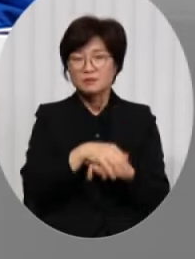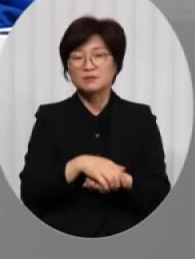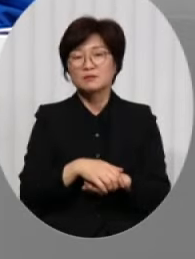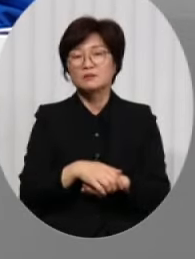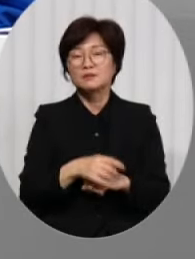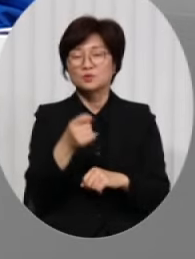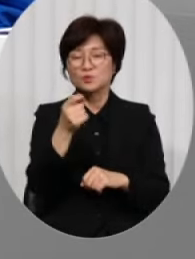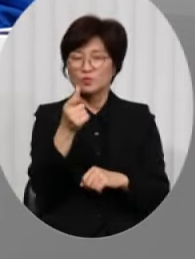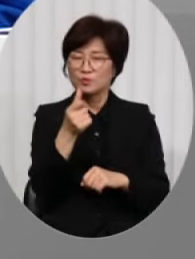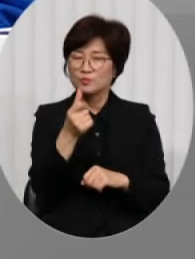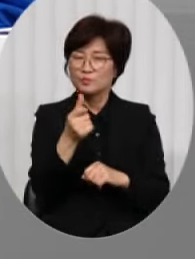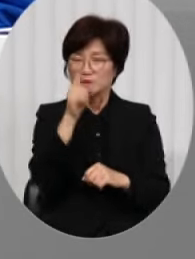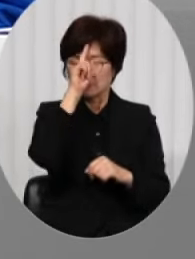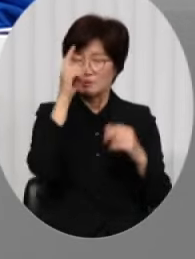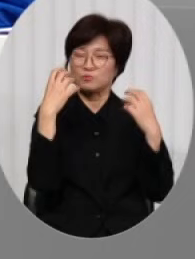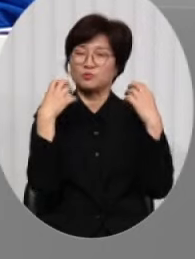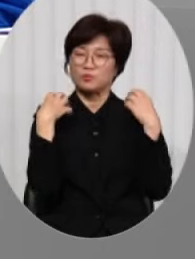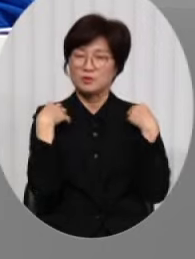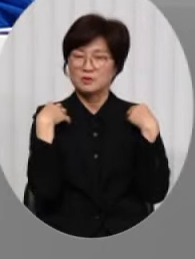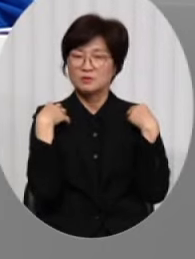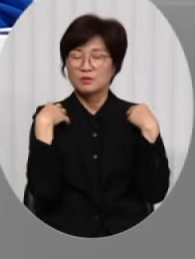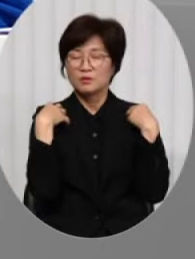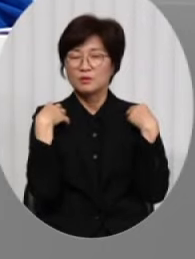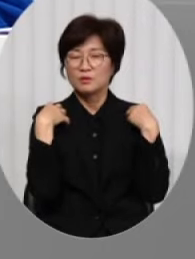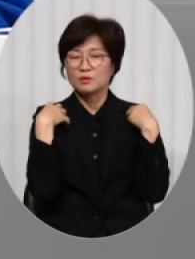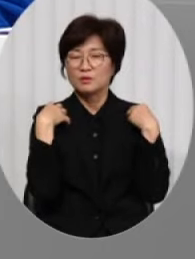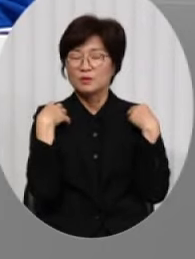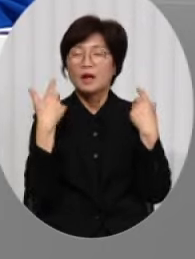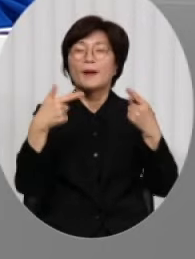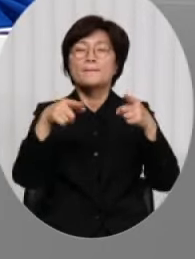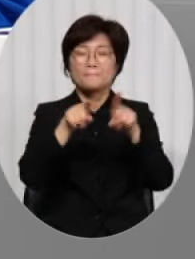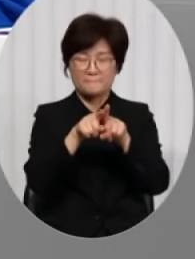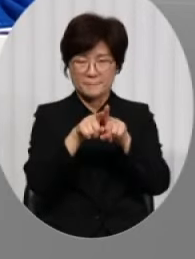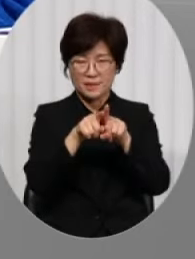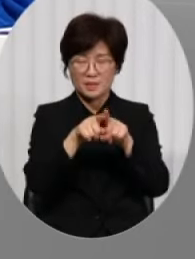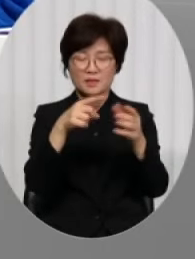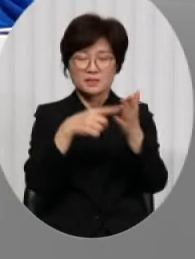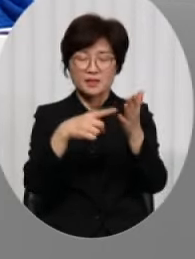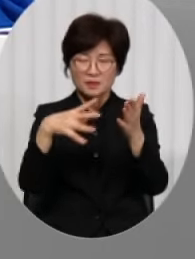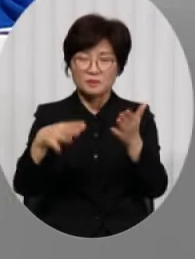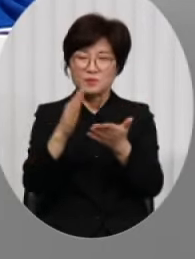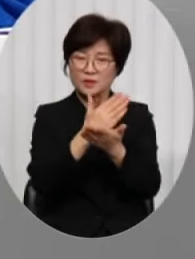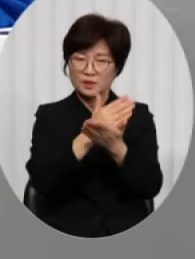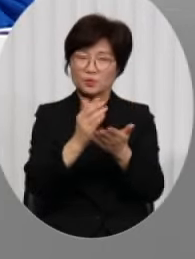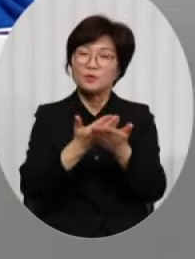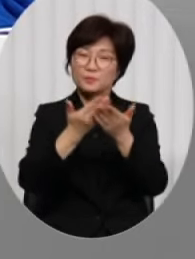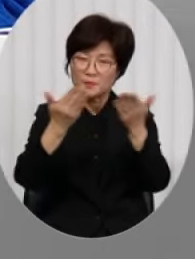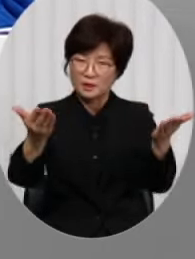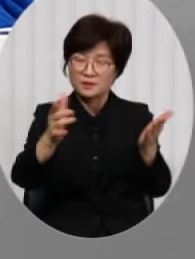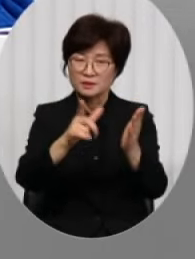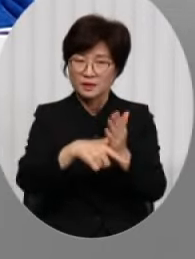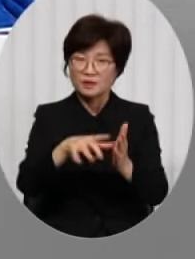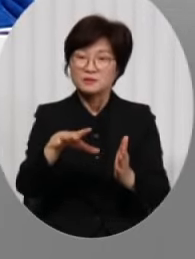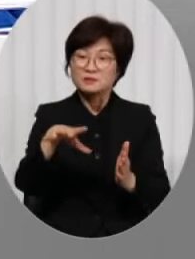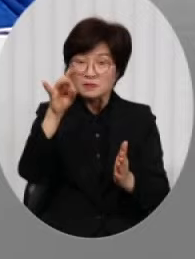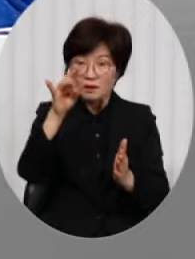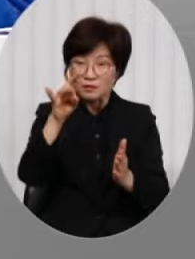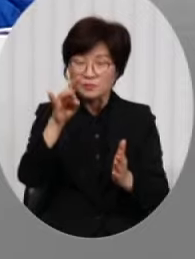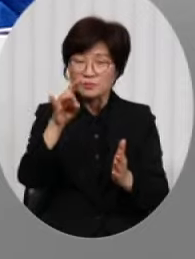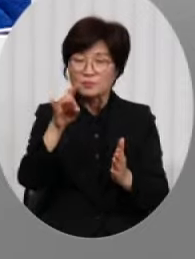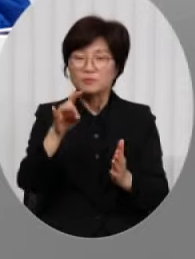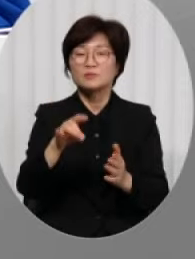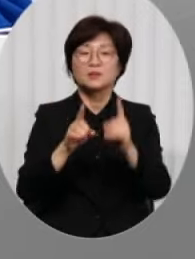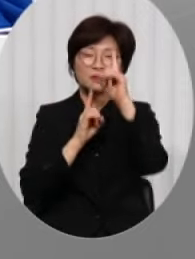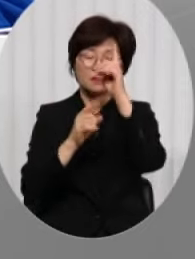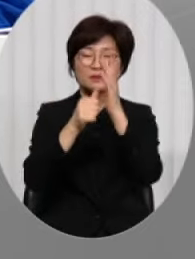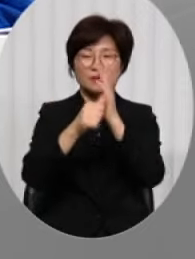좀 정부에서 어떤 좀 공동과세 형식으로 한다고 했을 때 그때 첫 단식을 했던 걸로 제가